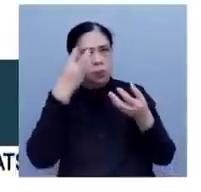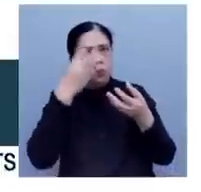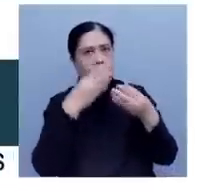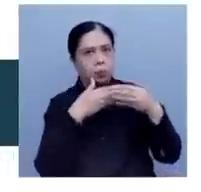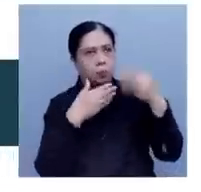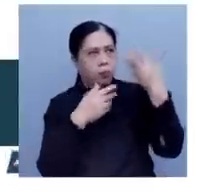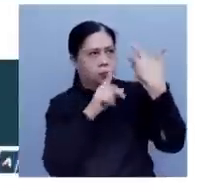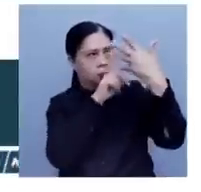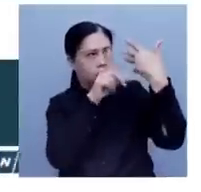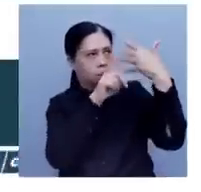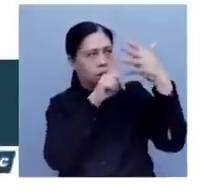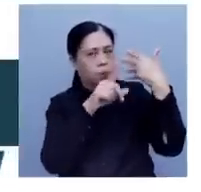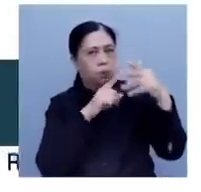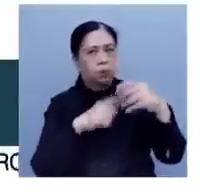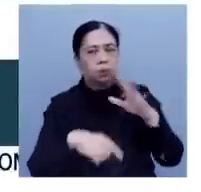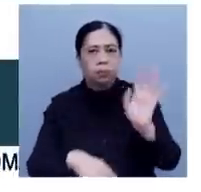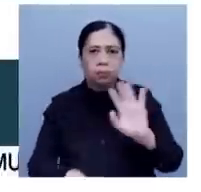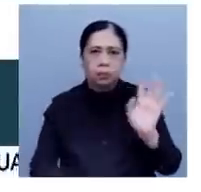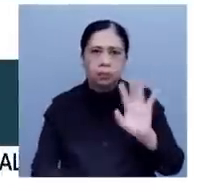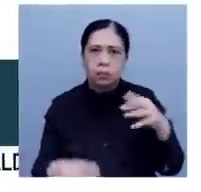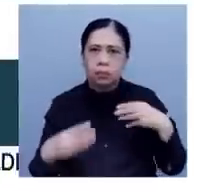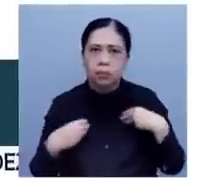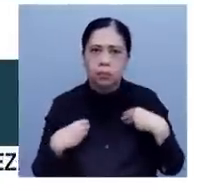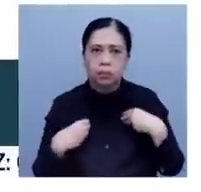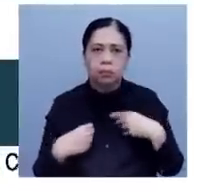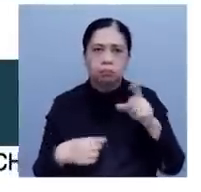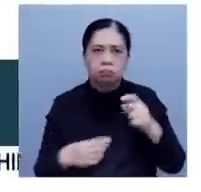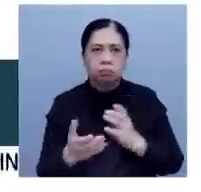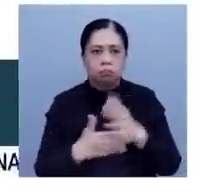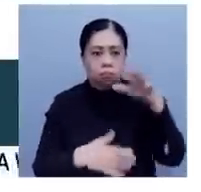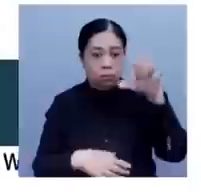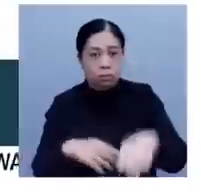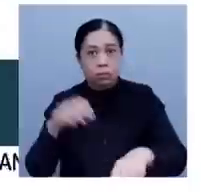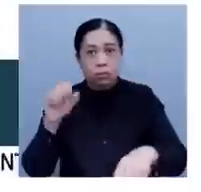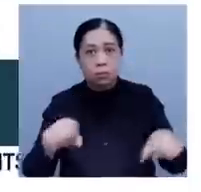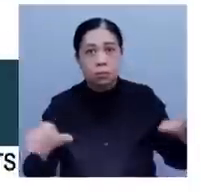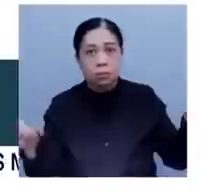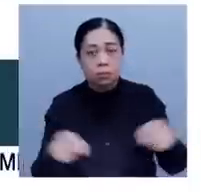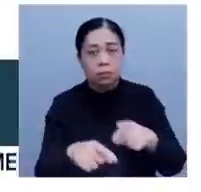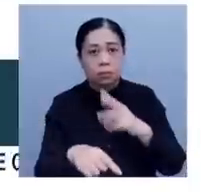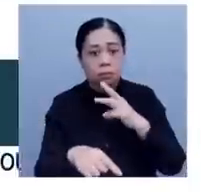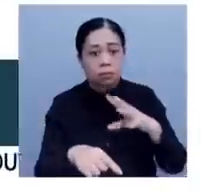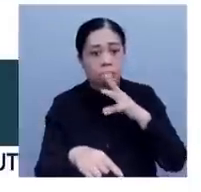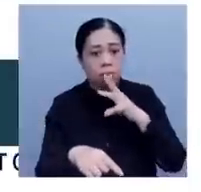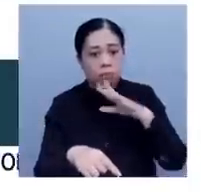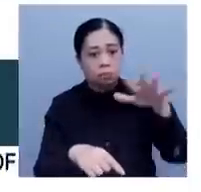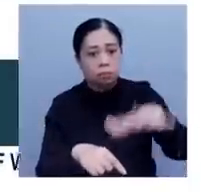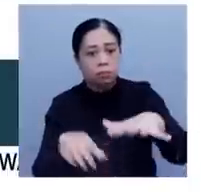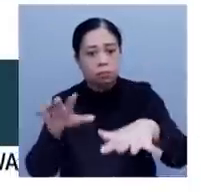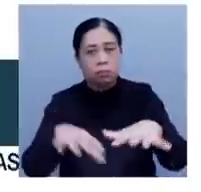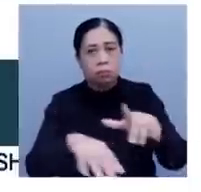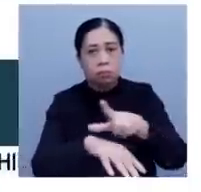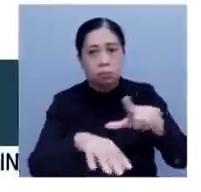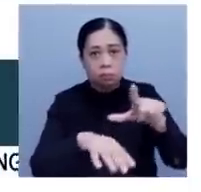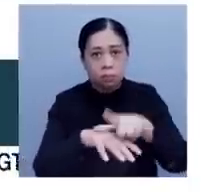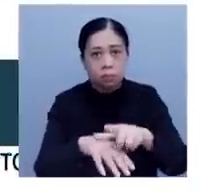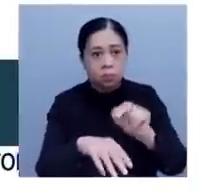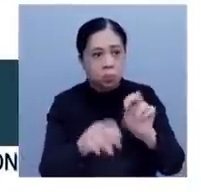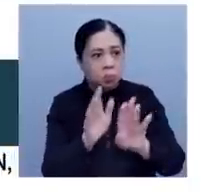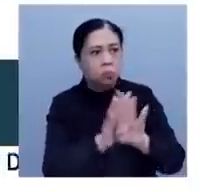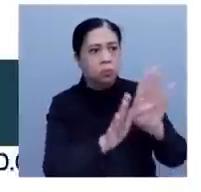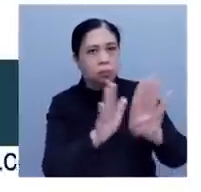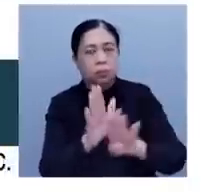mayayamang investors. Give them the right to reclaim as they will have new